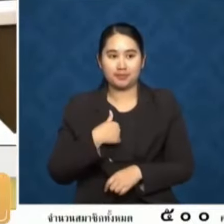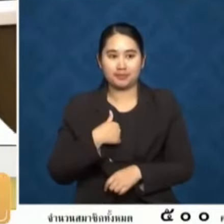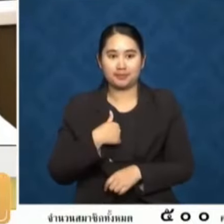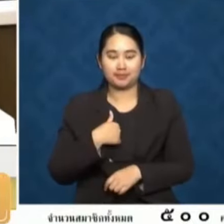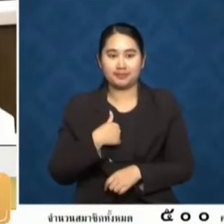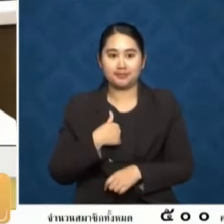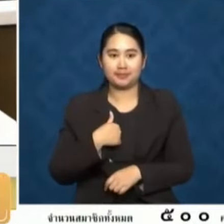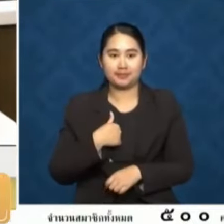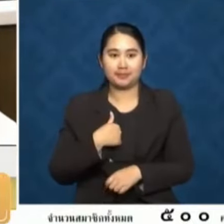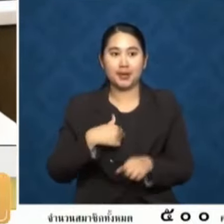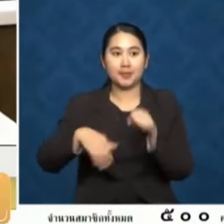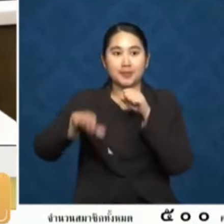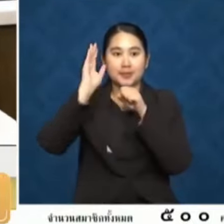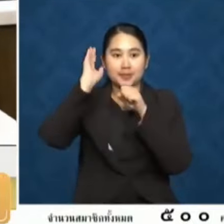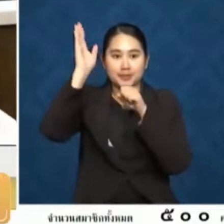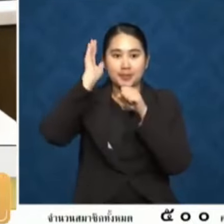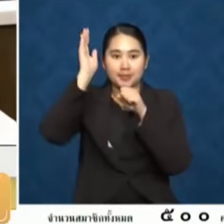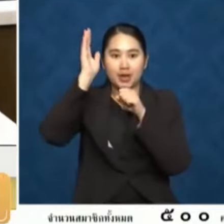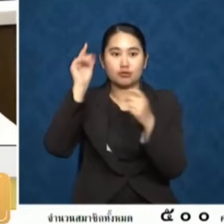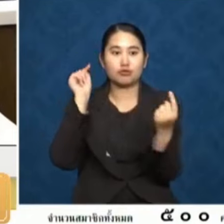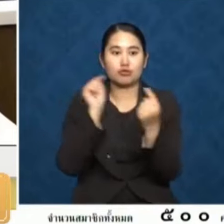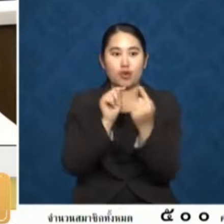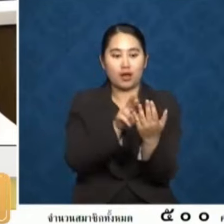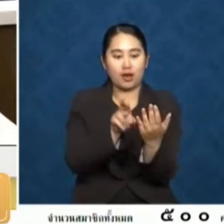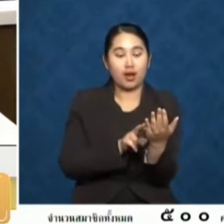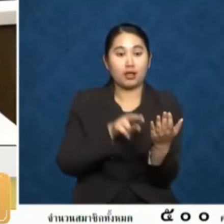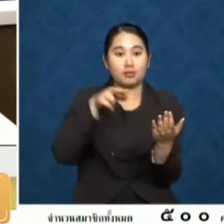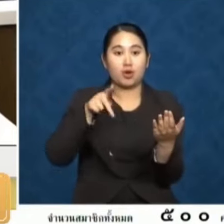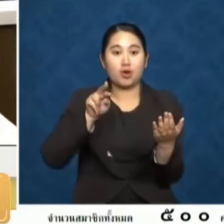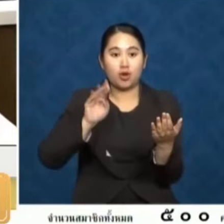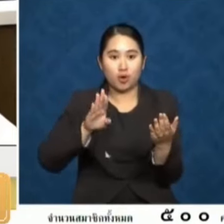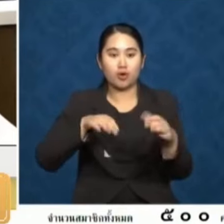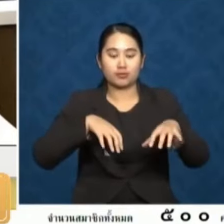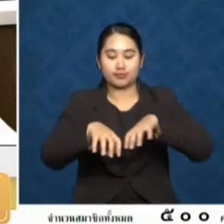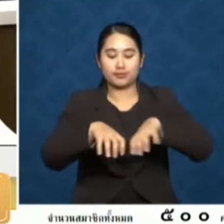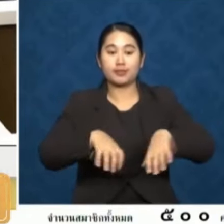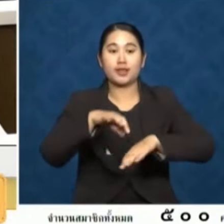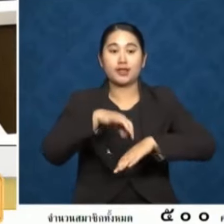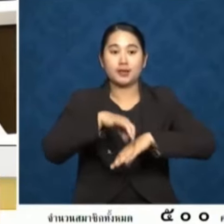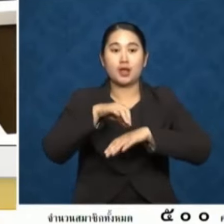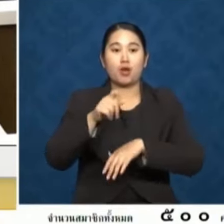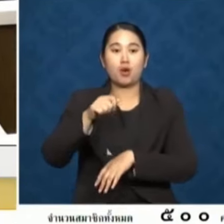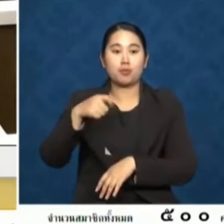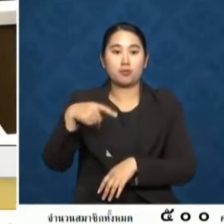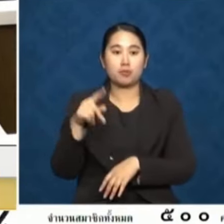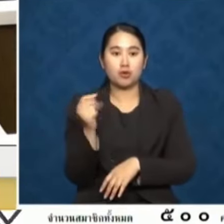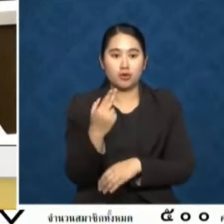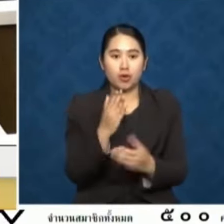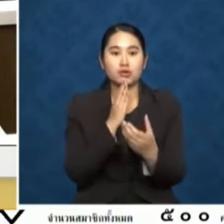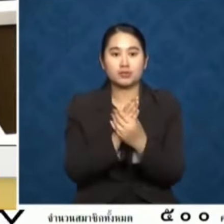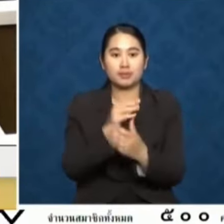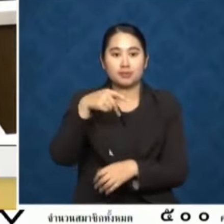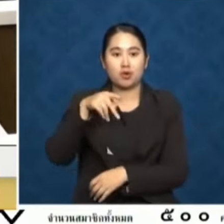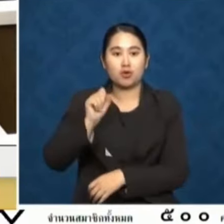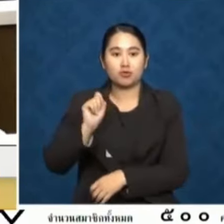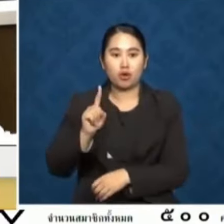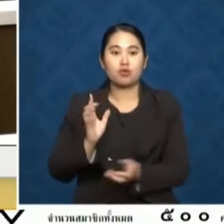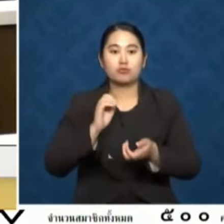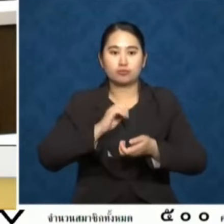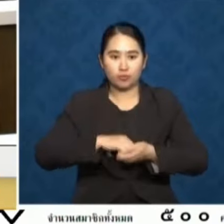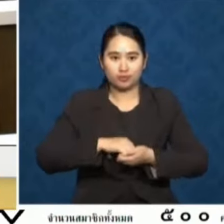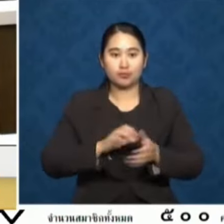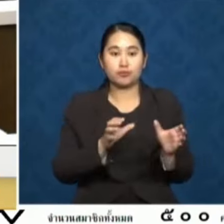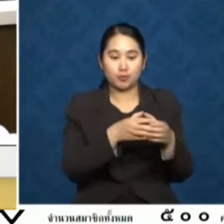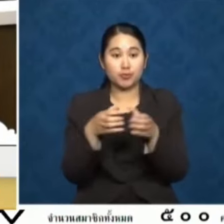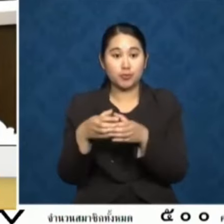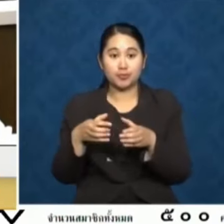ที่เสนอร่างพระราชบัญญัติระเบียบบริหารงานบุคคลส่วนท้องถิ่นฉบับที่พ.ศ.ร่วมกับเพื่อนสมาชิ